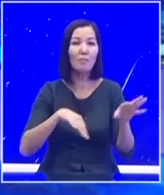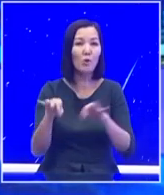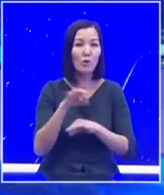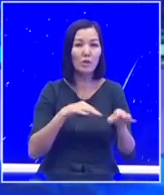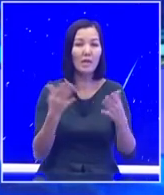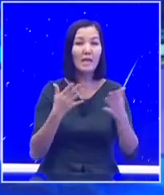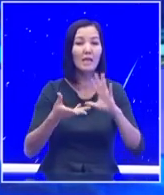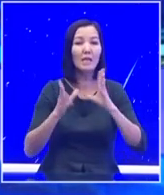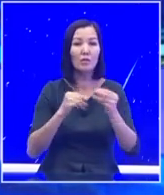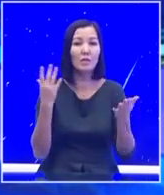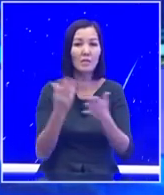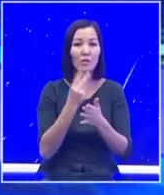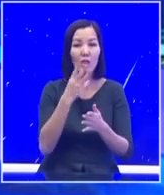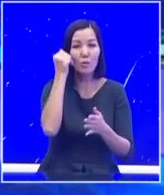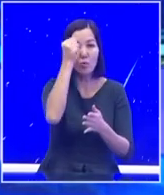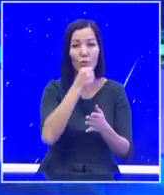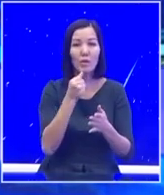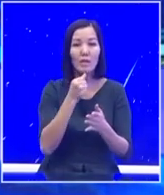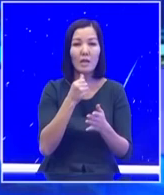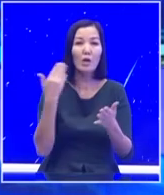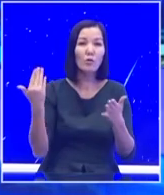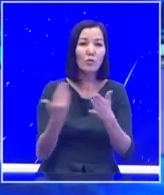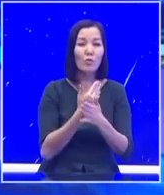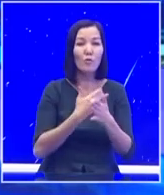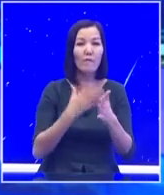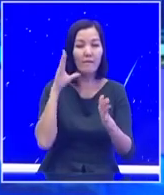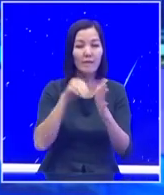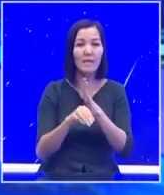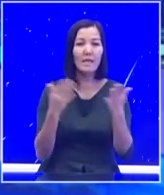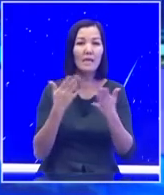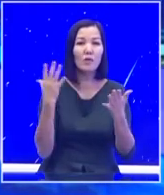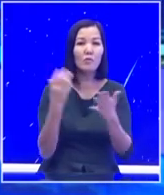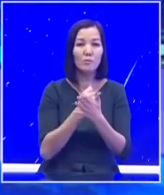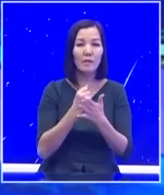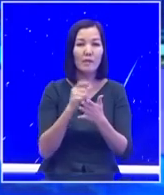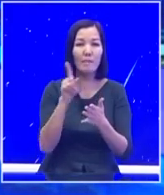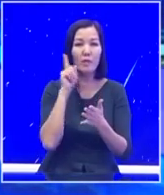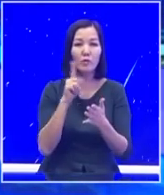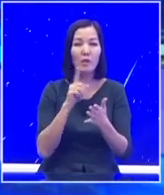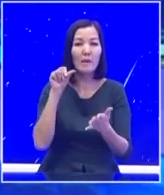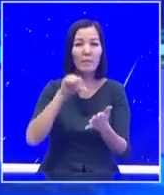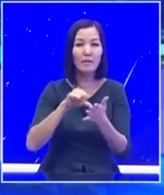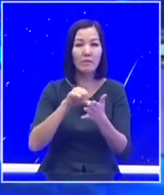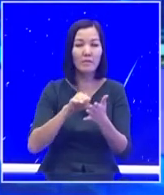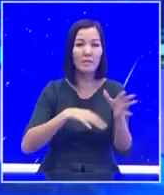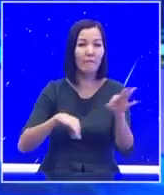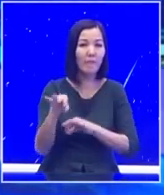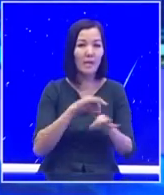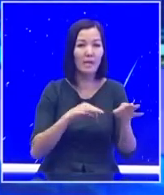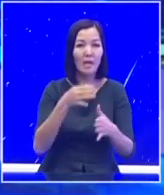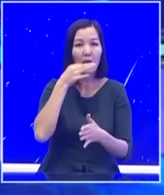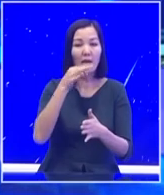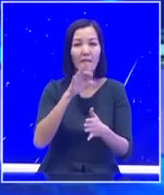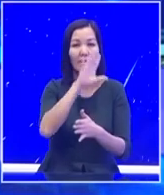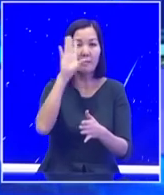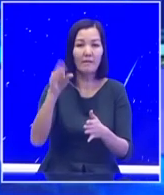Какие результаты достигнуты за 3 года существования нововведения? Каких успехов достигла молодежь, принявшая участие в